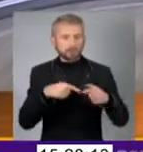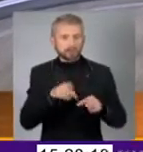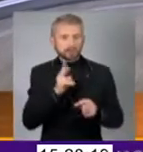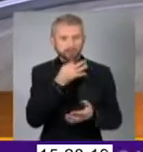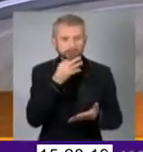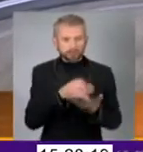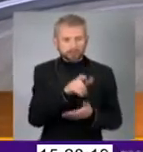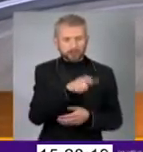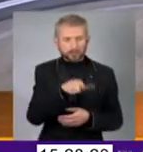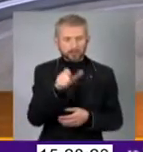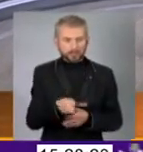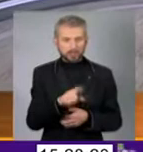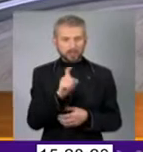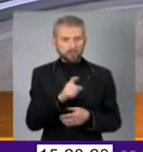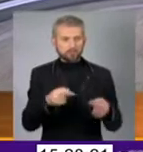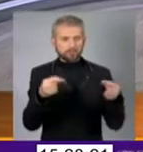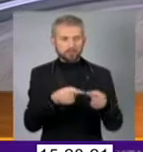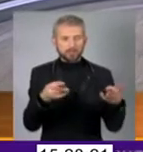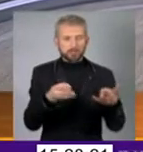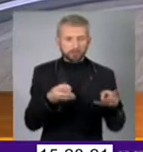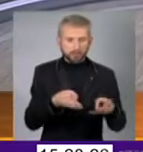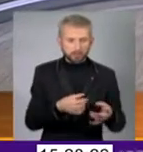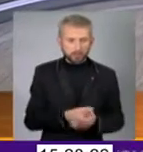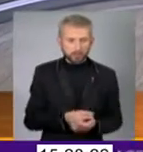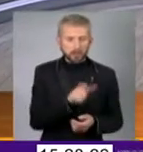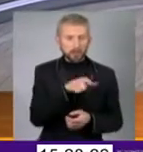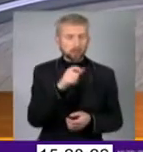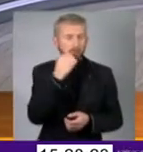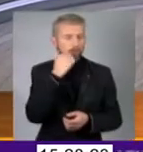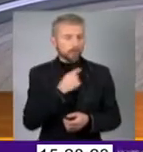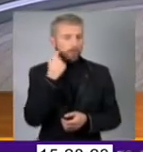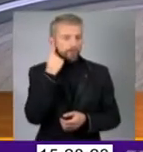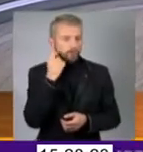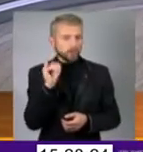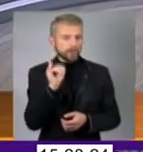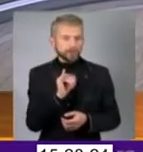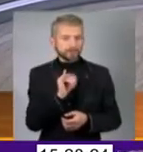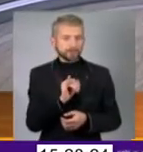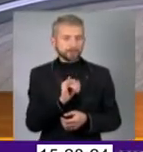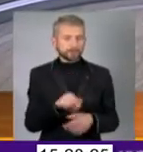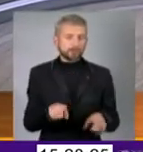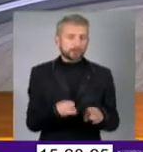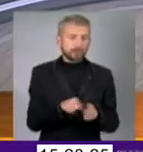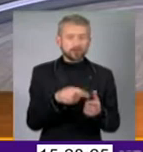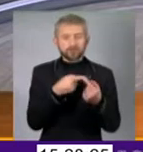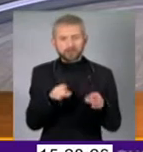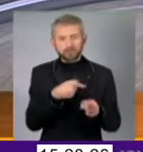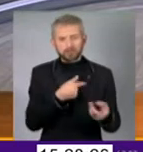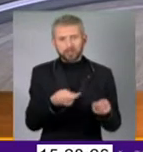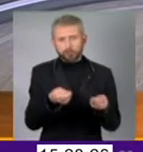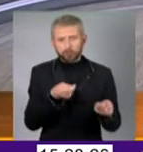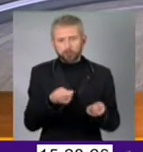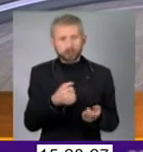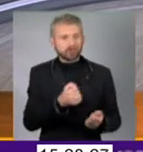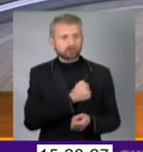опікуються людьми з відповідними потребами, людьми похилого віку, і тим чи іншим чином ми це регулюємо. На жаль,